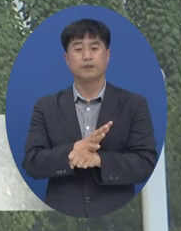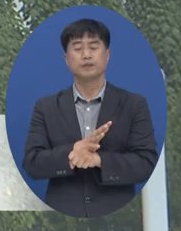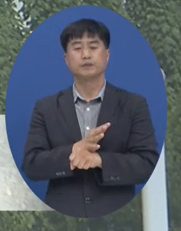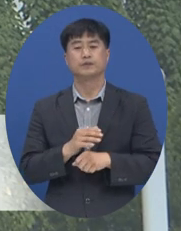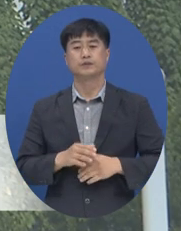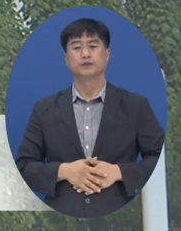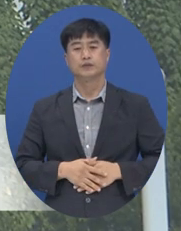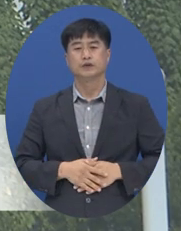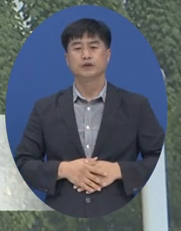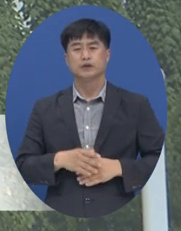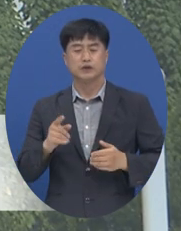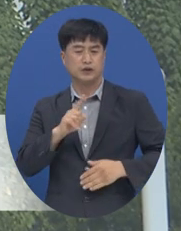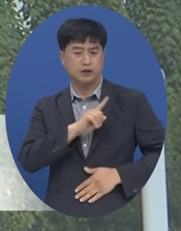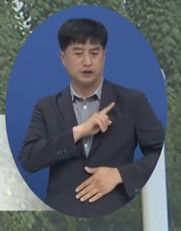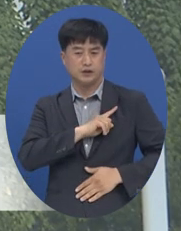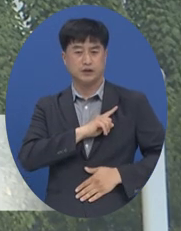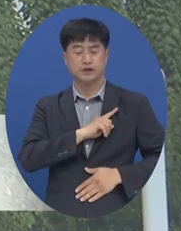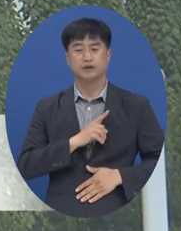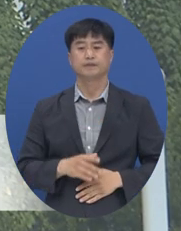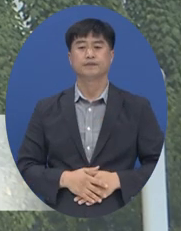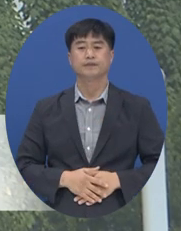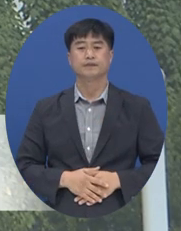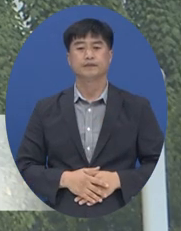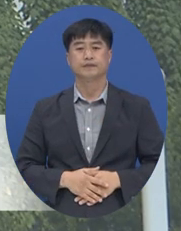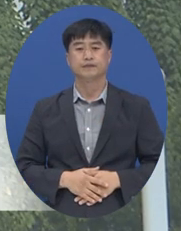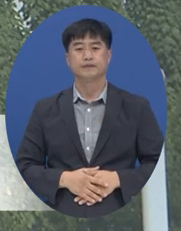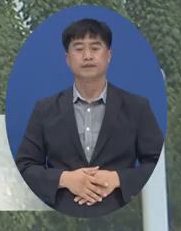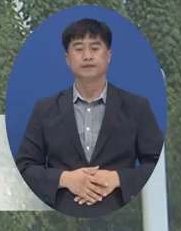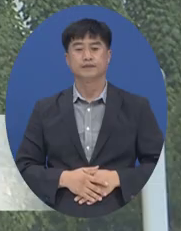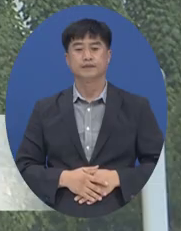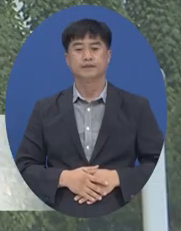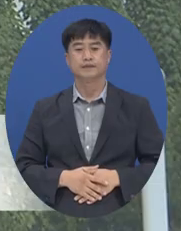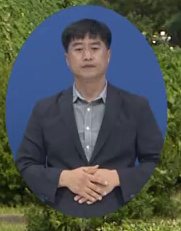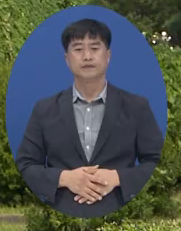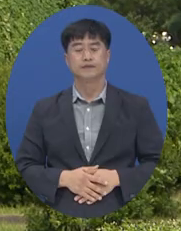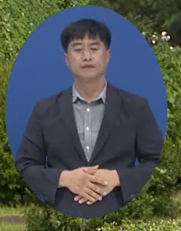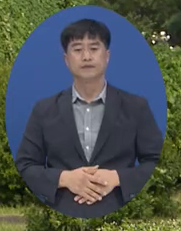에너지 효율을 높이는 효과가 있습니다. 최지영 기자가 취재했습니다.